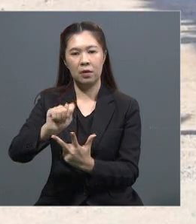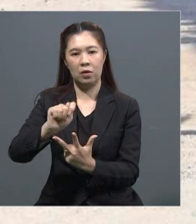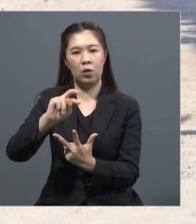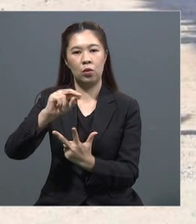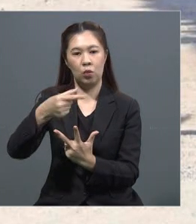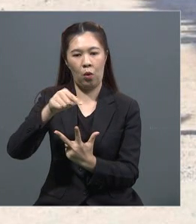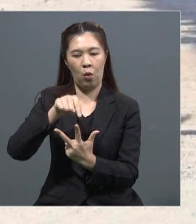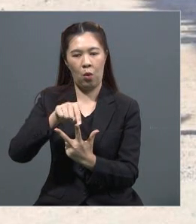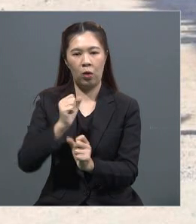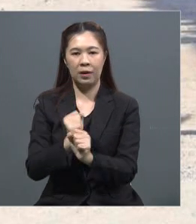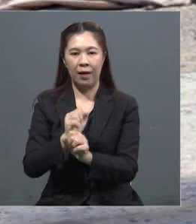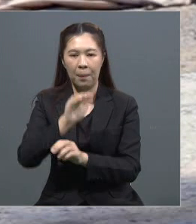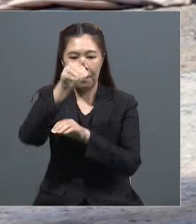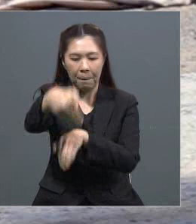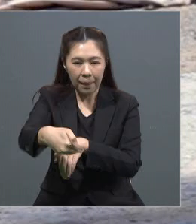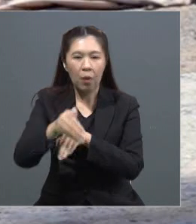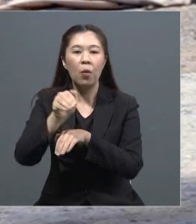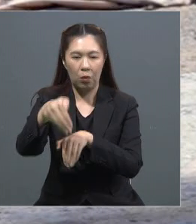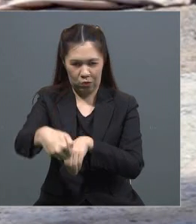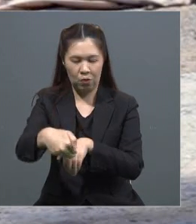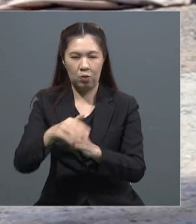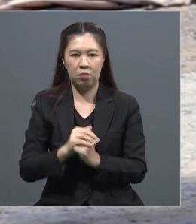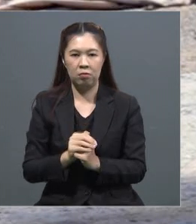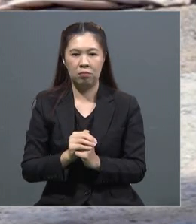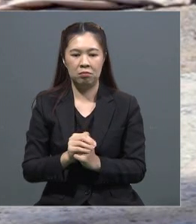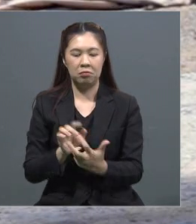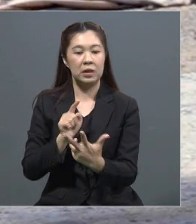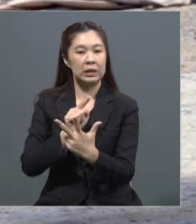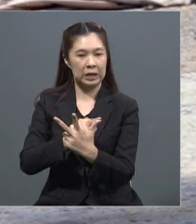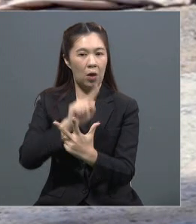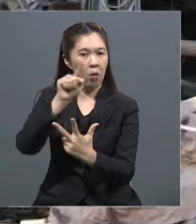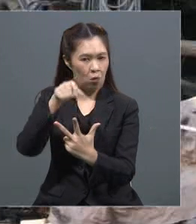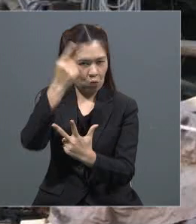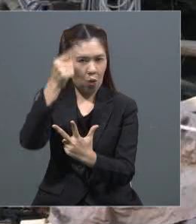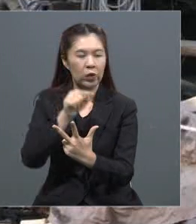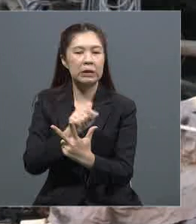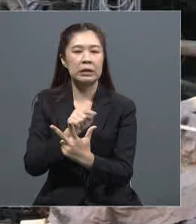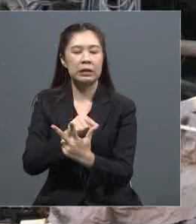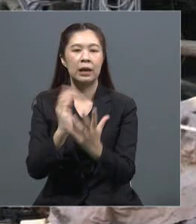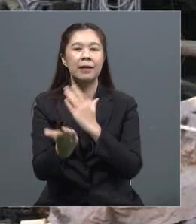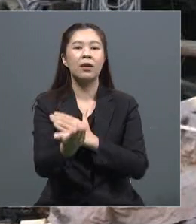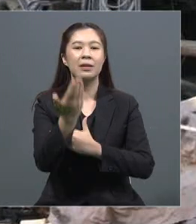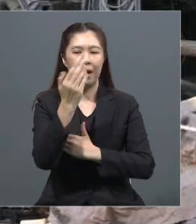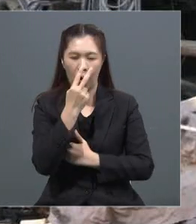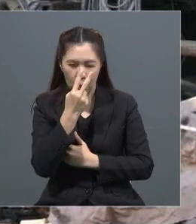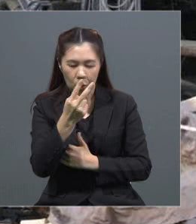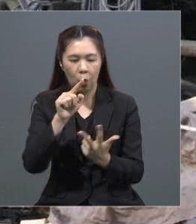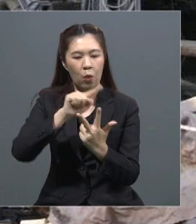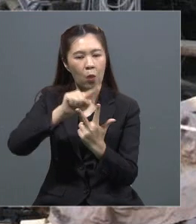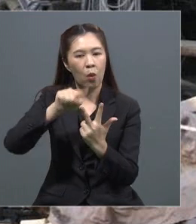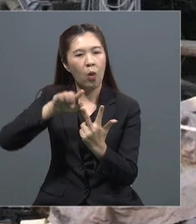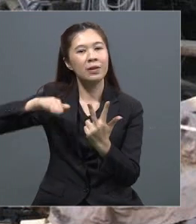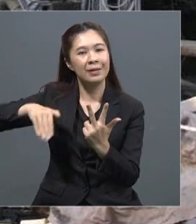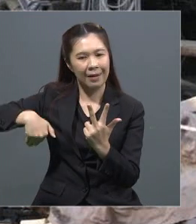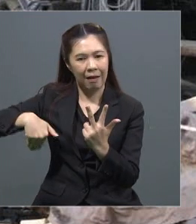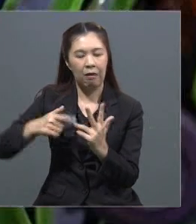เมียนมาร์โคโดยเมื่อวานนี้เจ้าหน้าที่พบร่าง 1คนนก่อนที่เมื่อเช้าที่ผ่านมานะครับจะพบอีก 2คนนะ